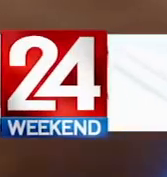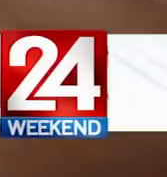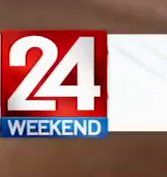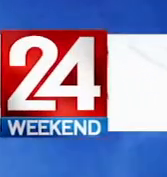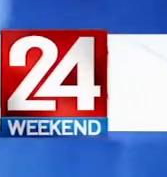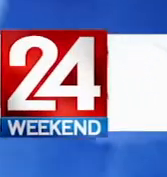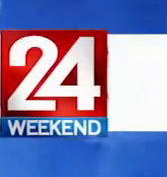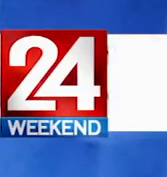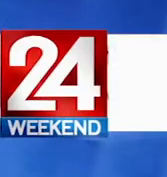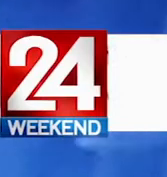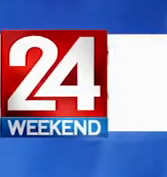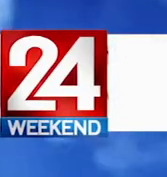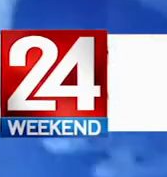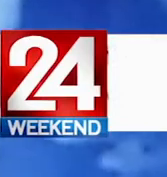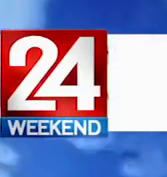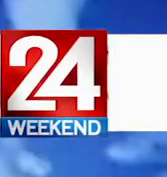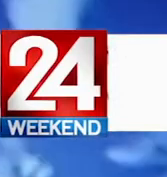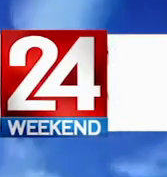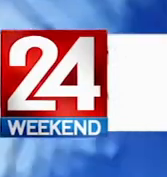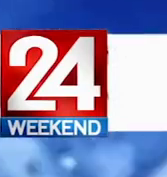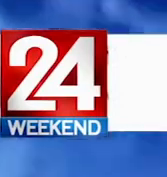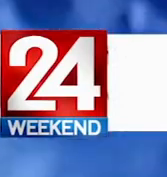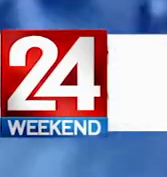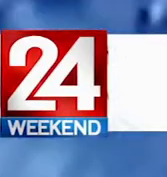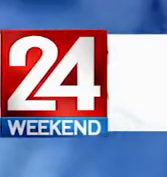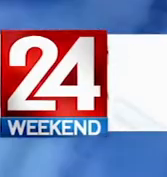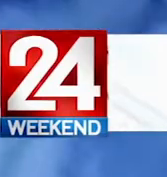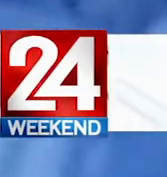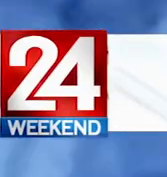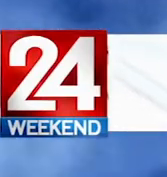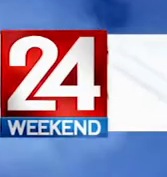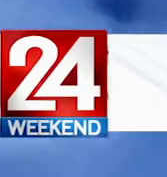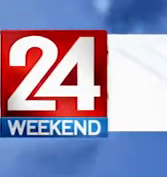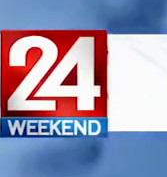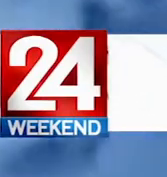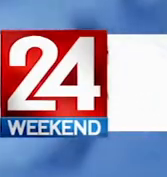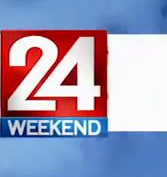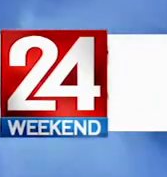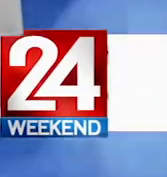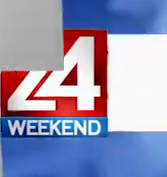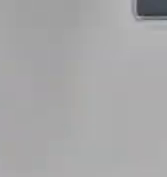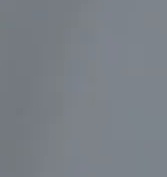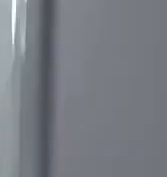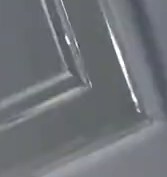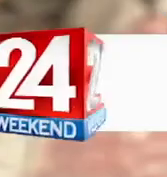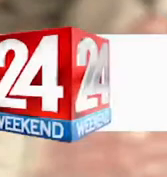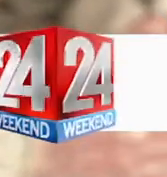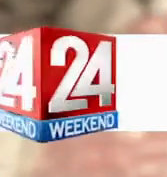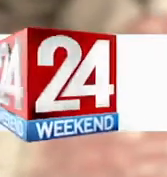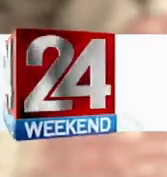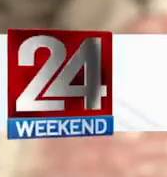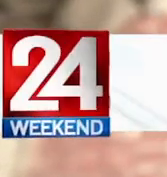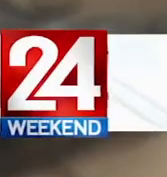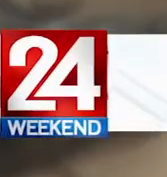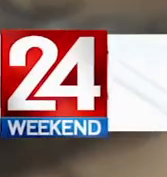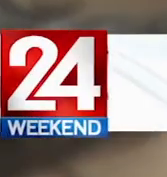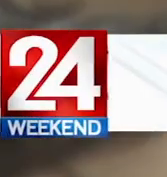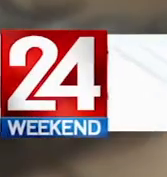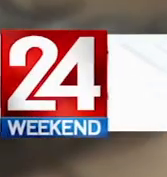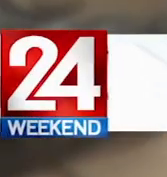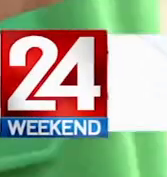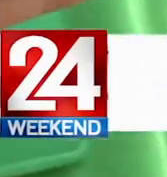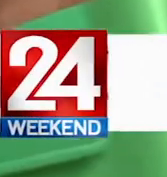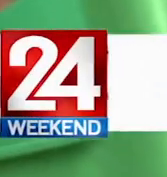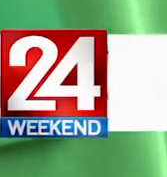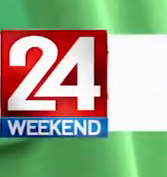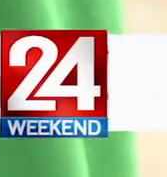Lalaking nasugatan umano ang kasintahan nagpaputok ng baril sa resto bar. At for the comment,